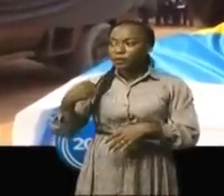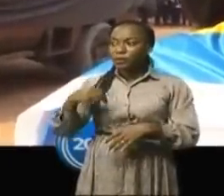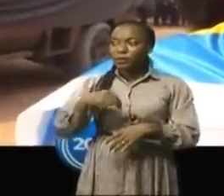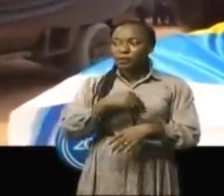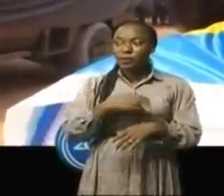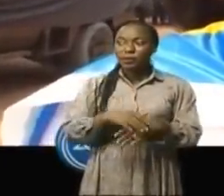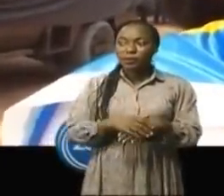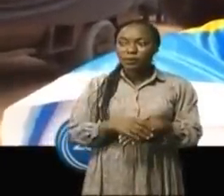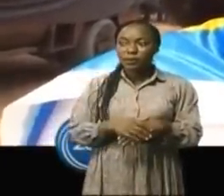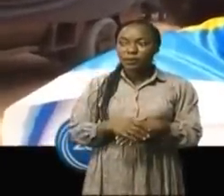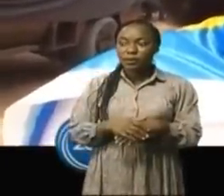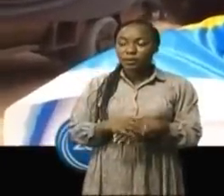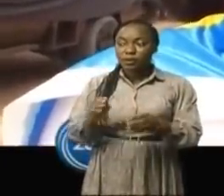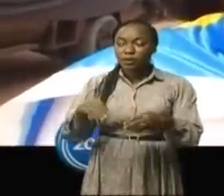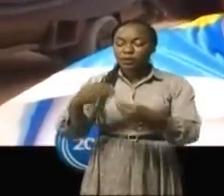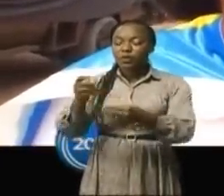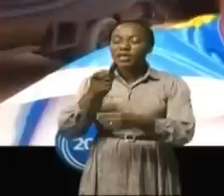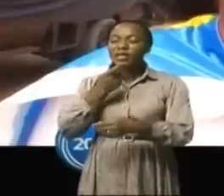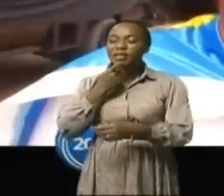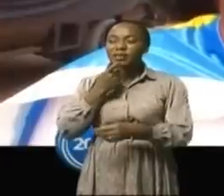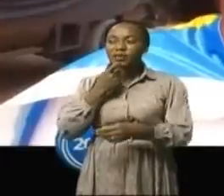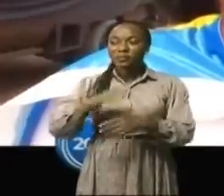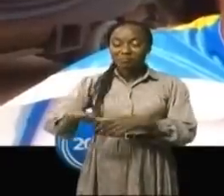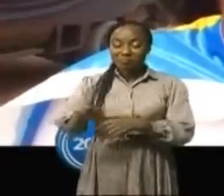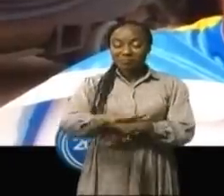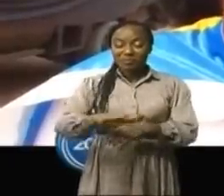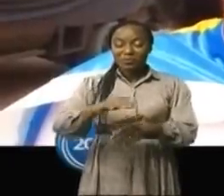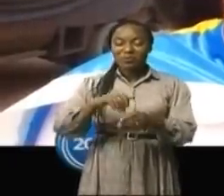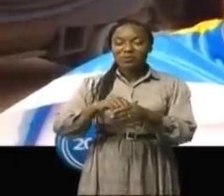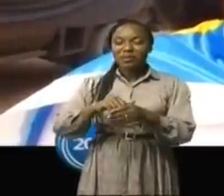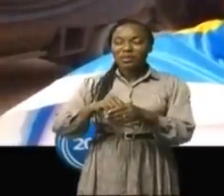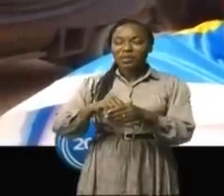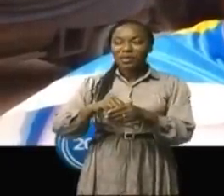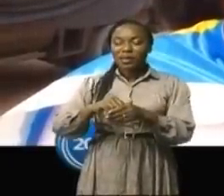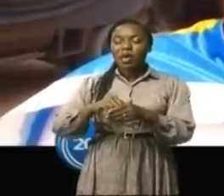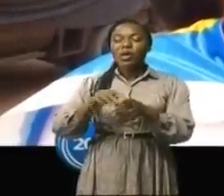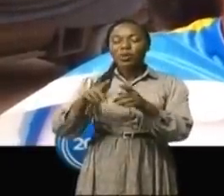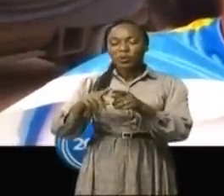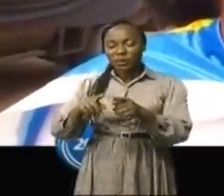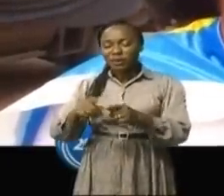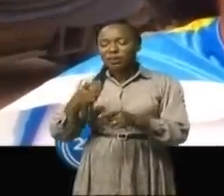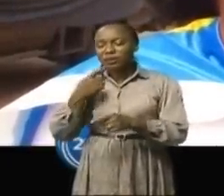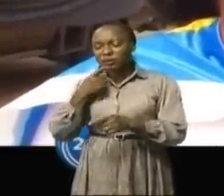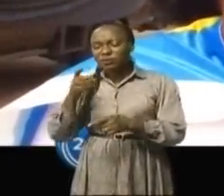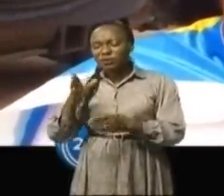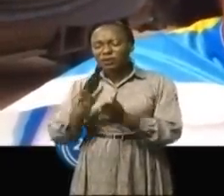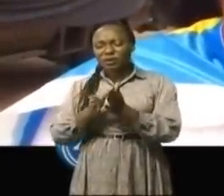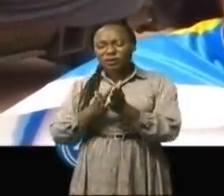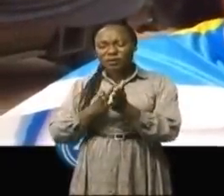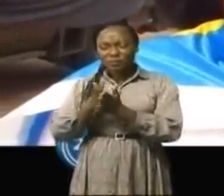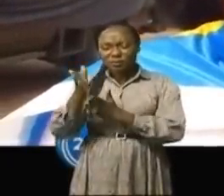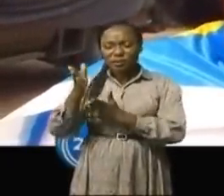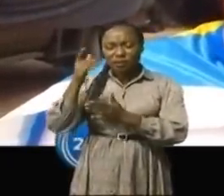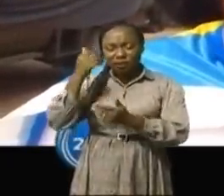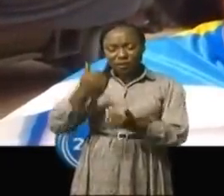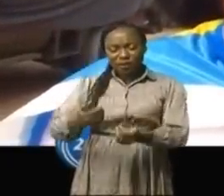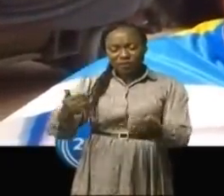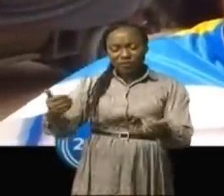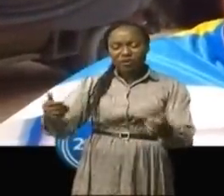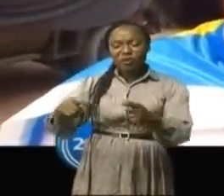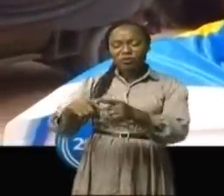on nous a transmis une histoire au niveau de notre ADN. Mais c'est une histoire qui ne nous est pas propre simplement aux petits-enfants. C'est une